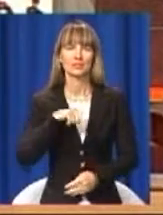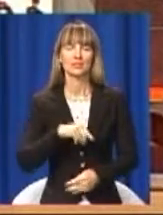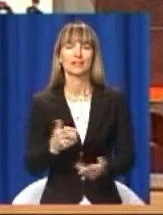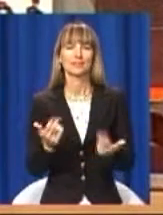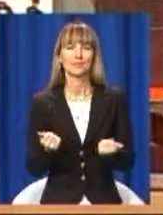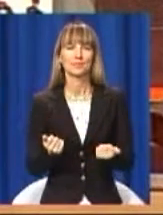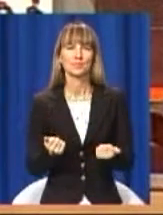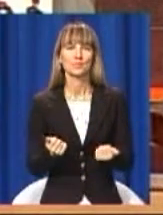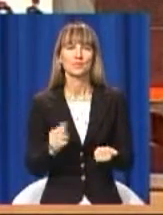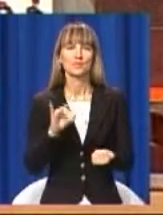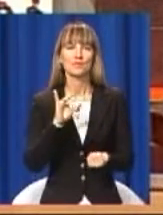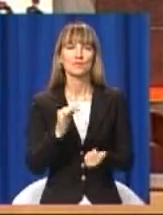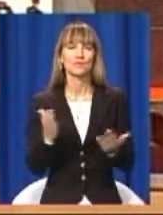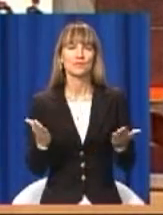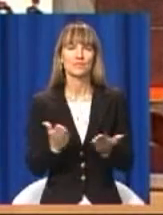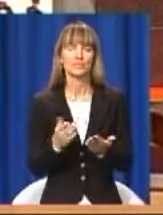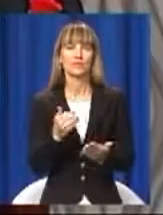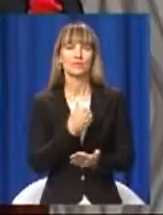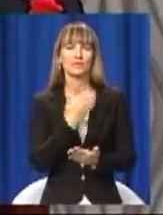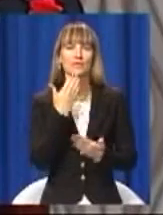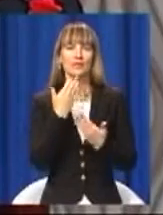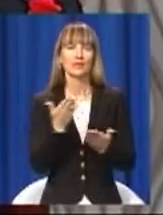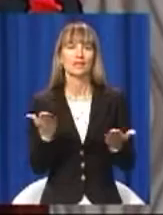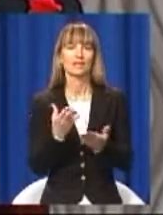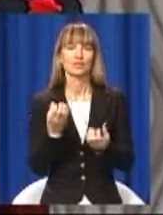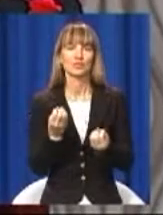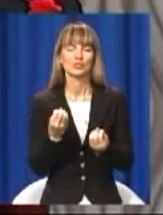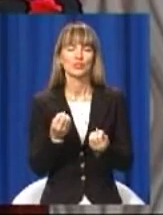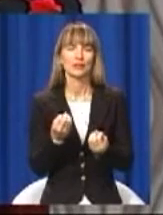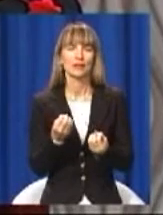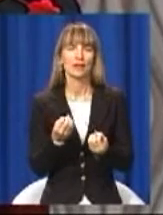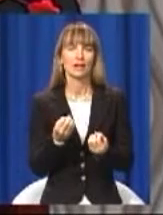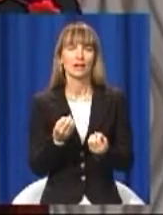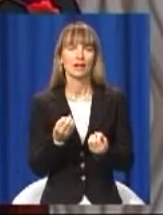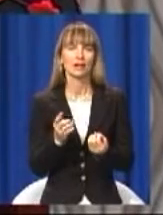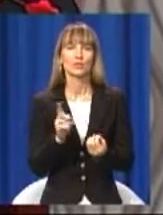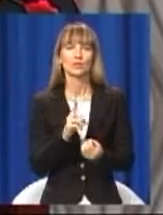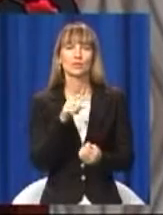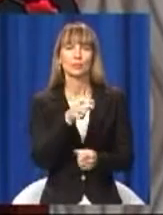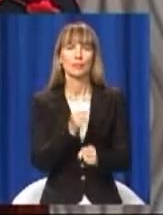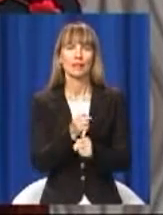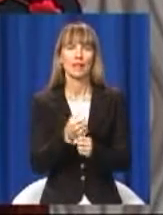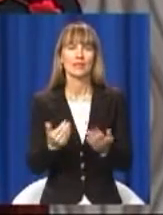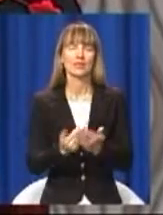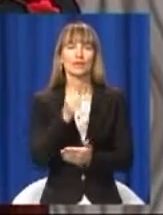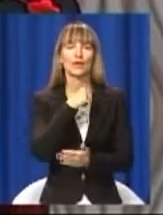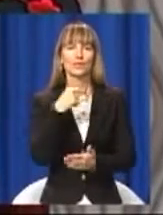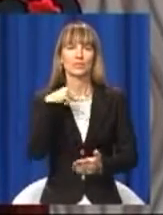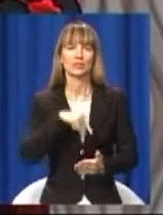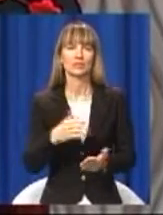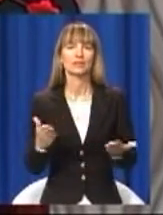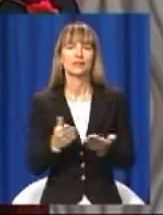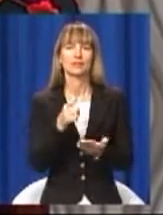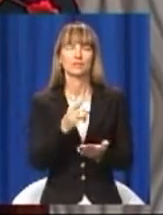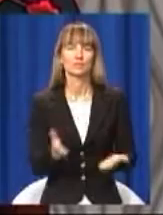Да. І які, взагалі, хотіла б запитати, а які ще такі моменти створюють новорічний настрій? Як ти підіймаєш його, як ти взагалі